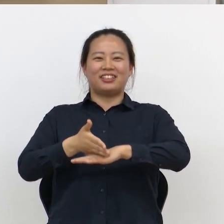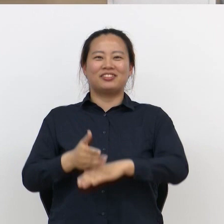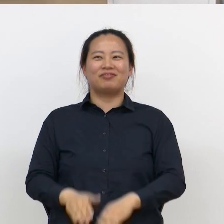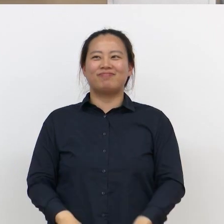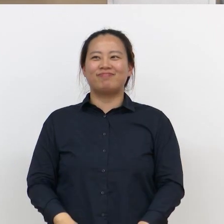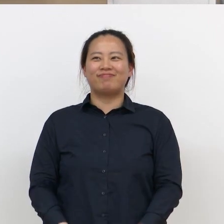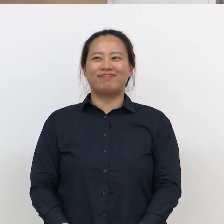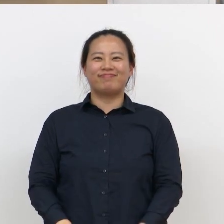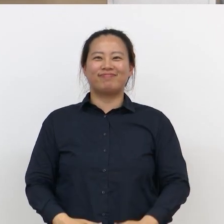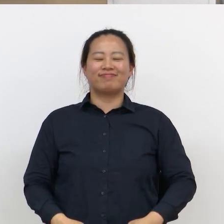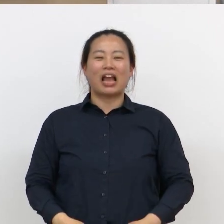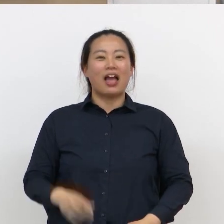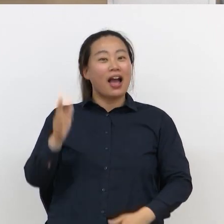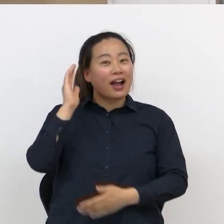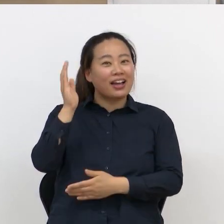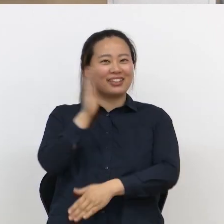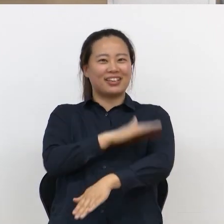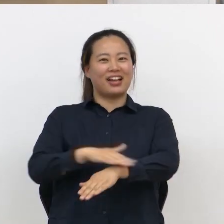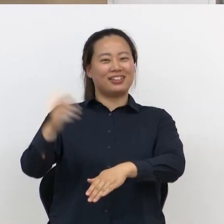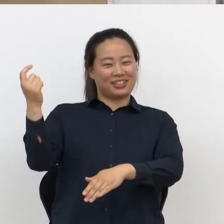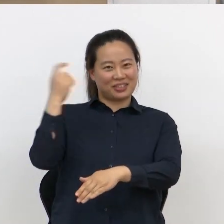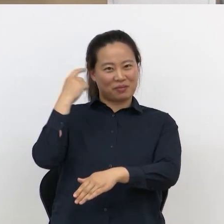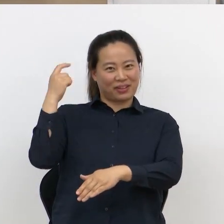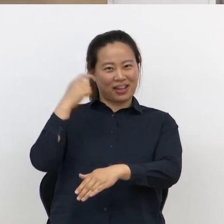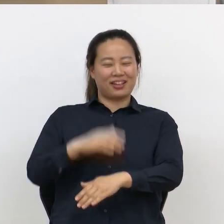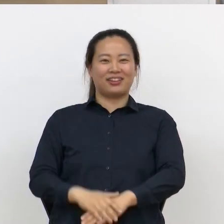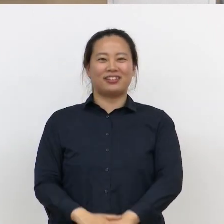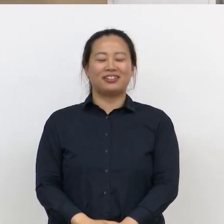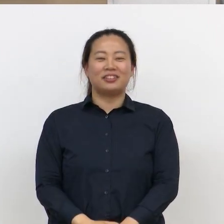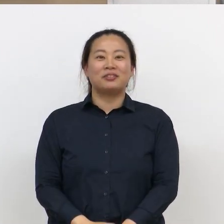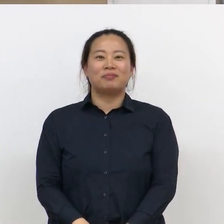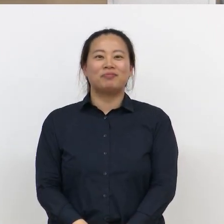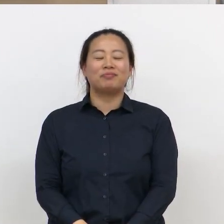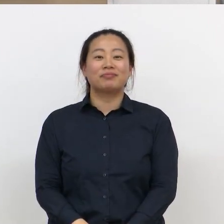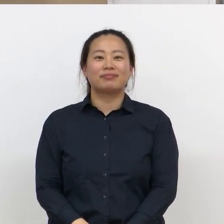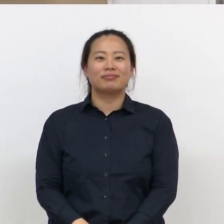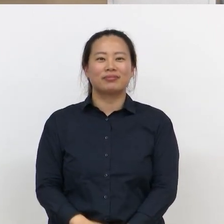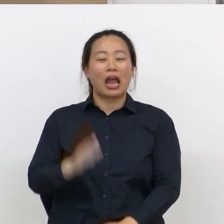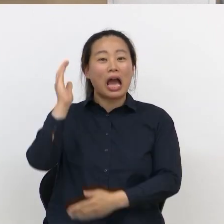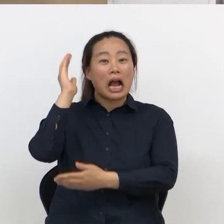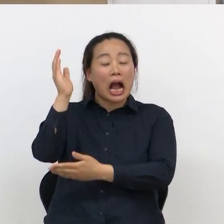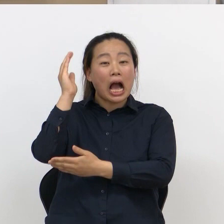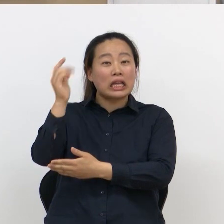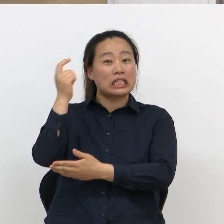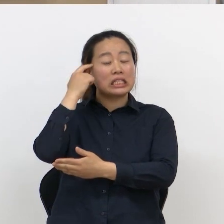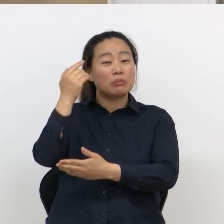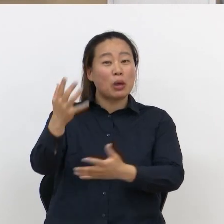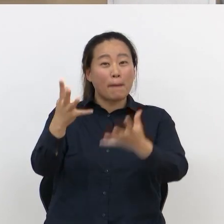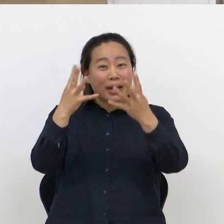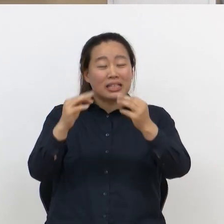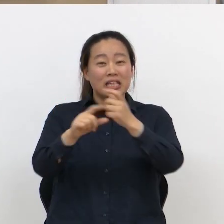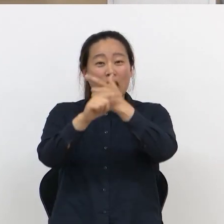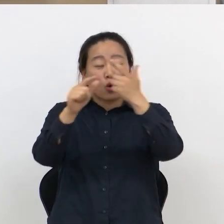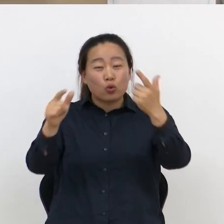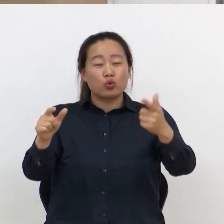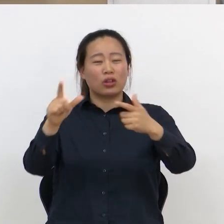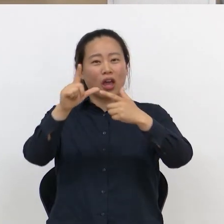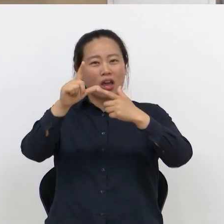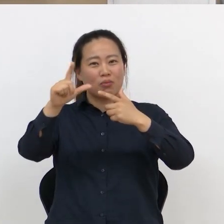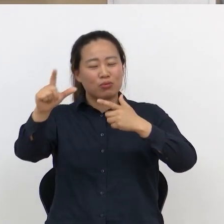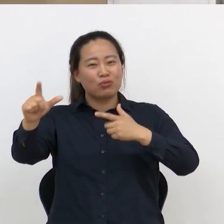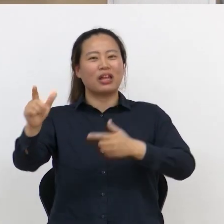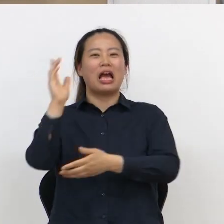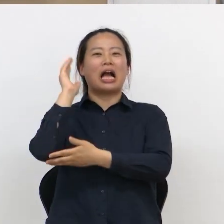선생님 강의 잘 들었습니다. 네. 그 강의 질문은 많지 않고요. 선생님 주로 뭐 강의가